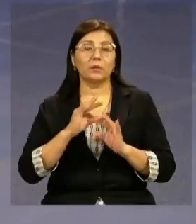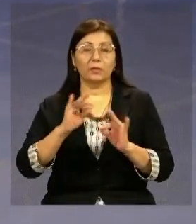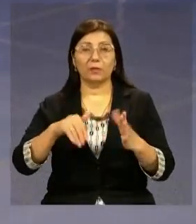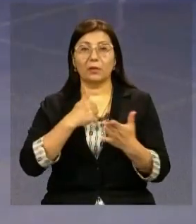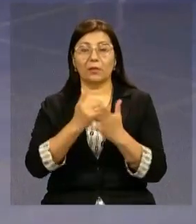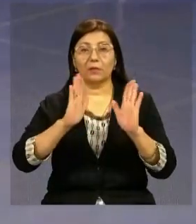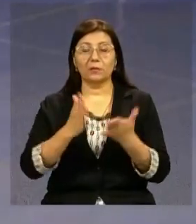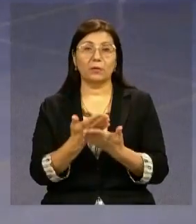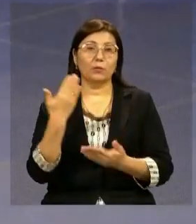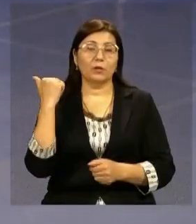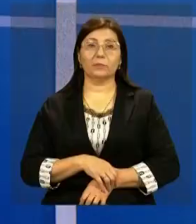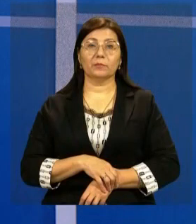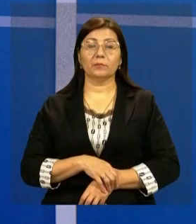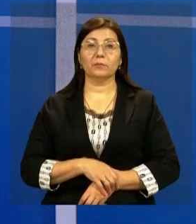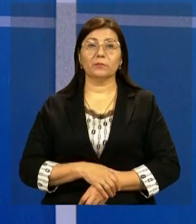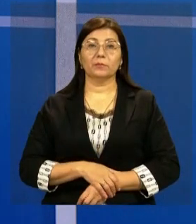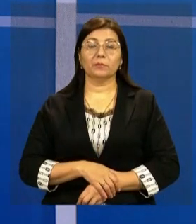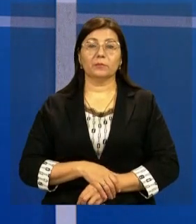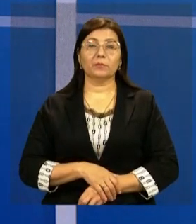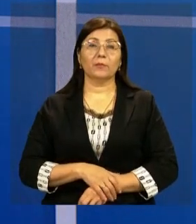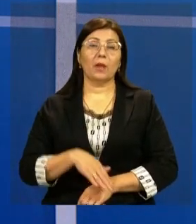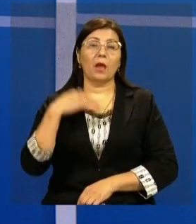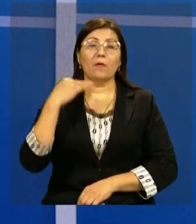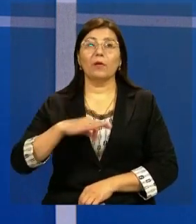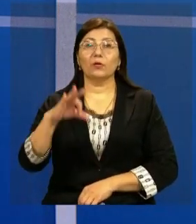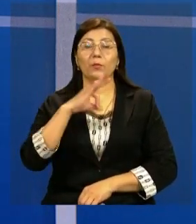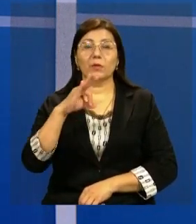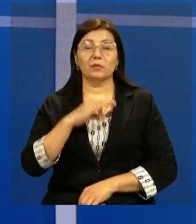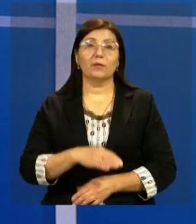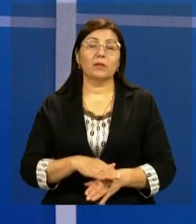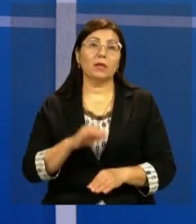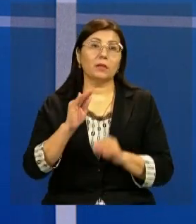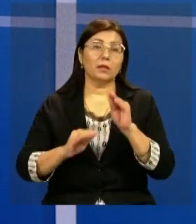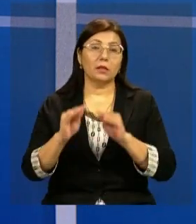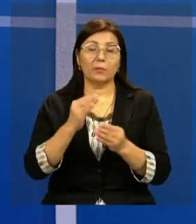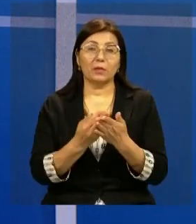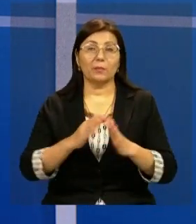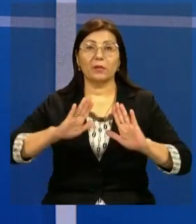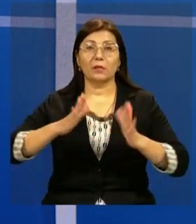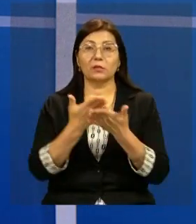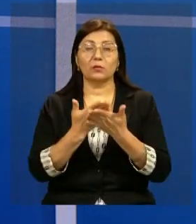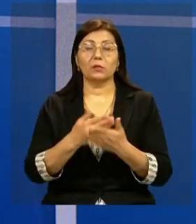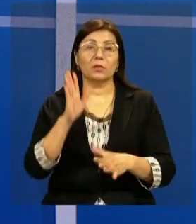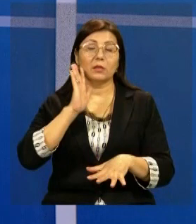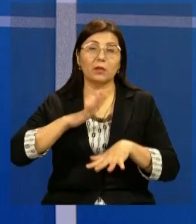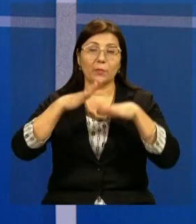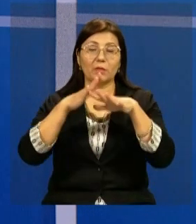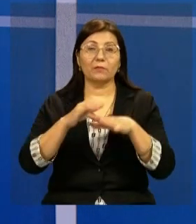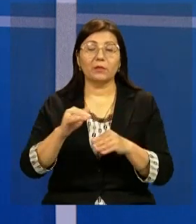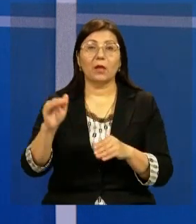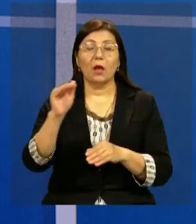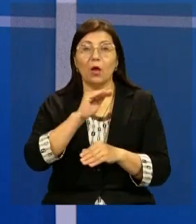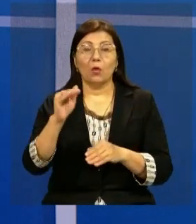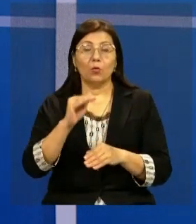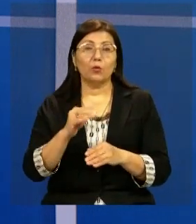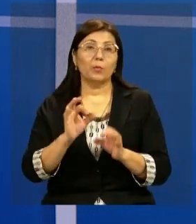главных событиях уходящей недели. В Актюбинской области стабилизировалась ситуация с паводками. Уровень воды в реках идет на